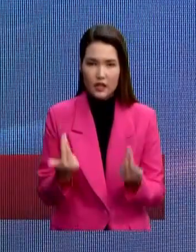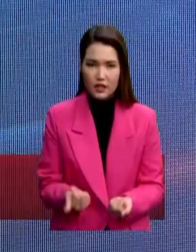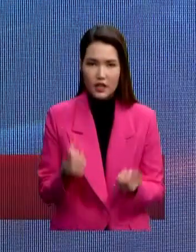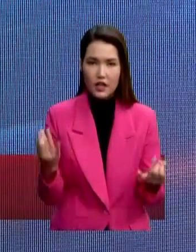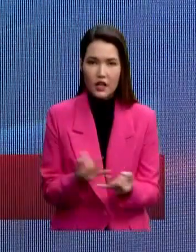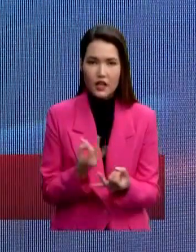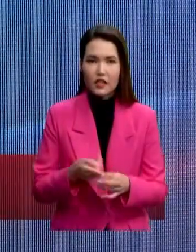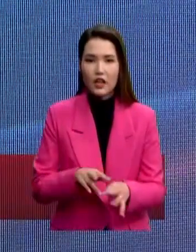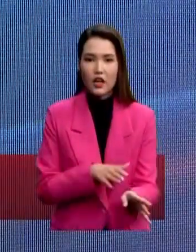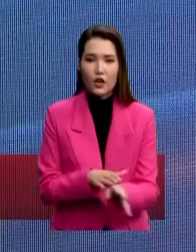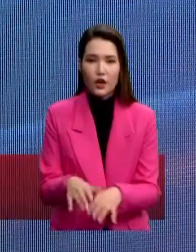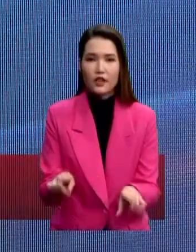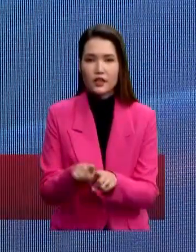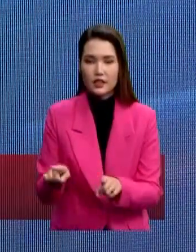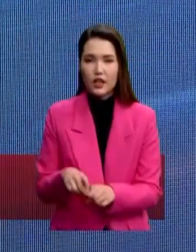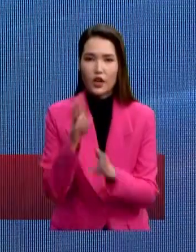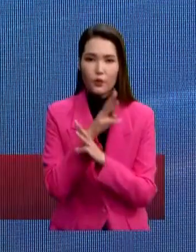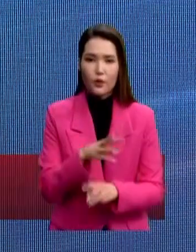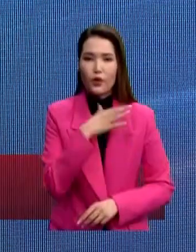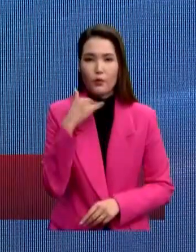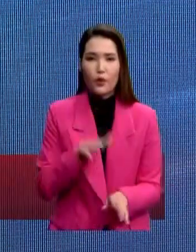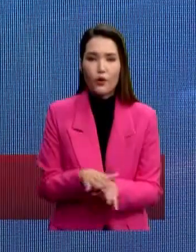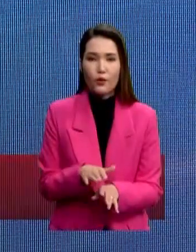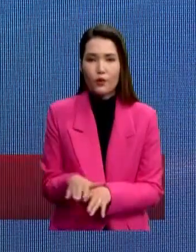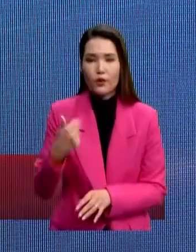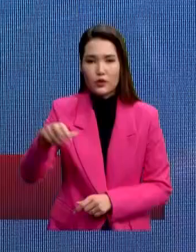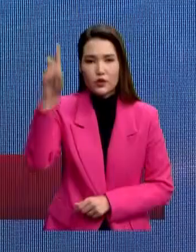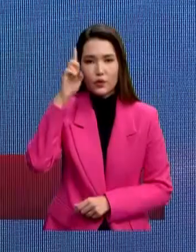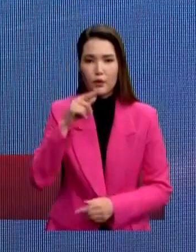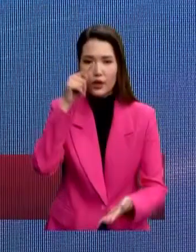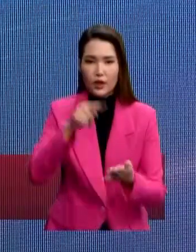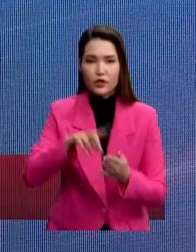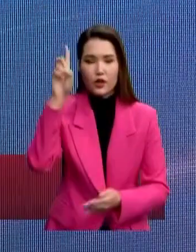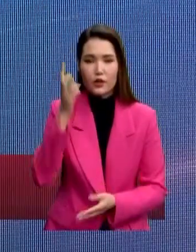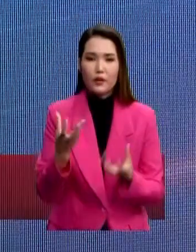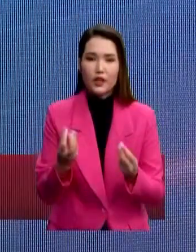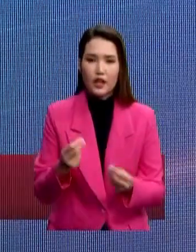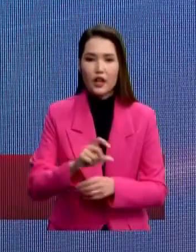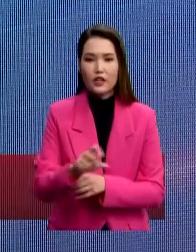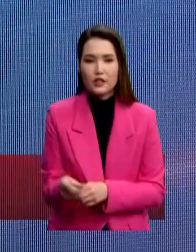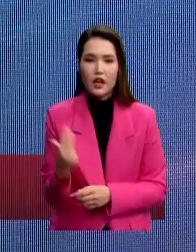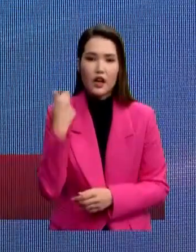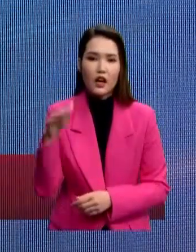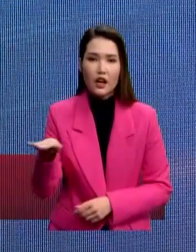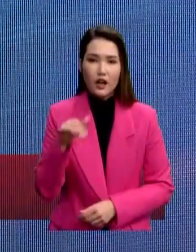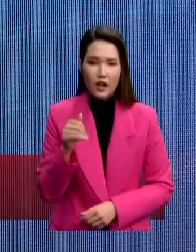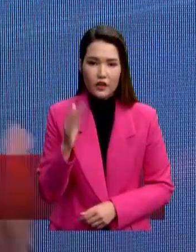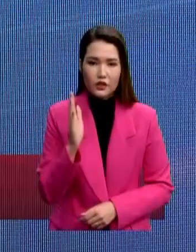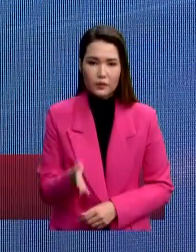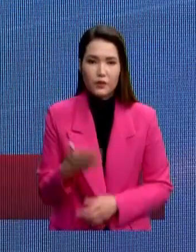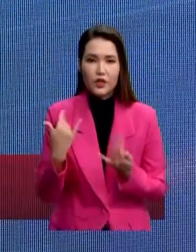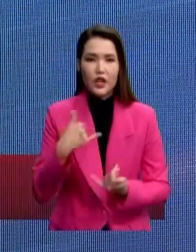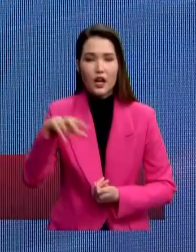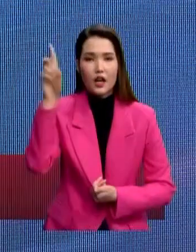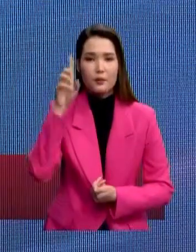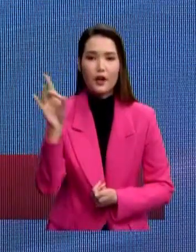бюджет биылда тапшы, сол дефициттің орнын толтыру үшін үкімет не істейді? Үкімет тағы да сырттан қарыз алады. Осылайша